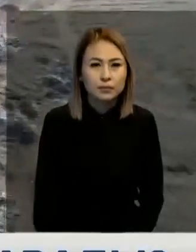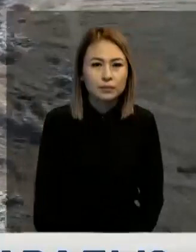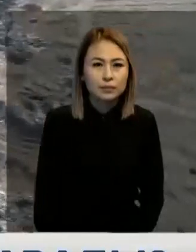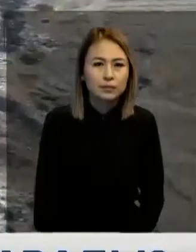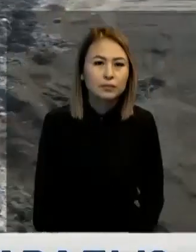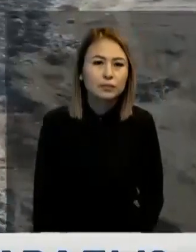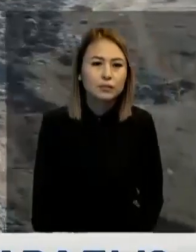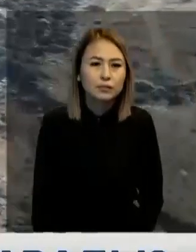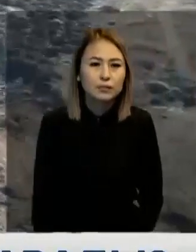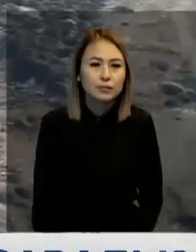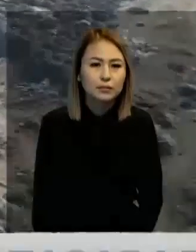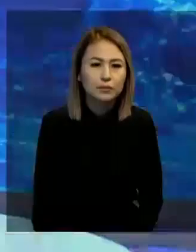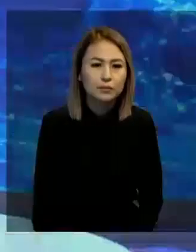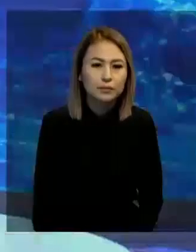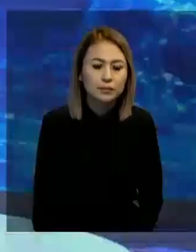24.